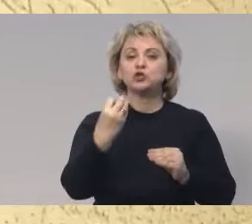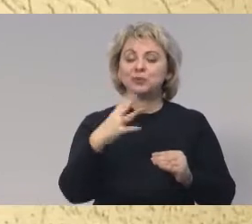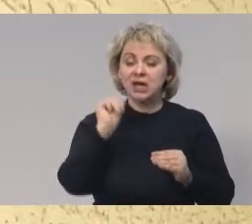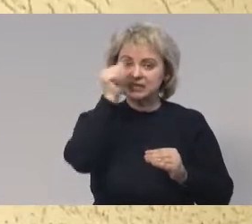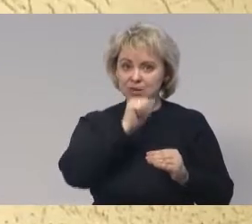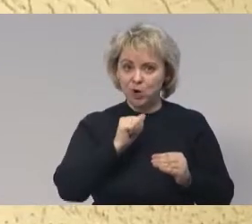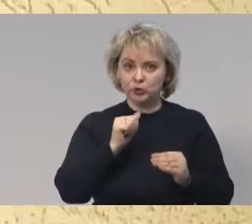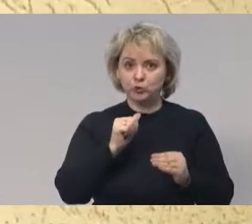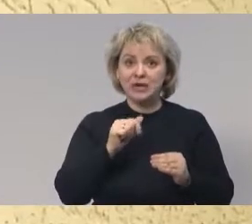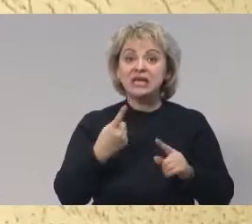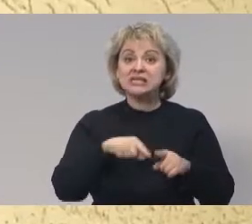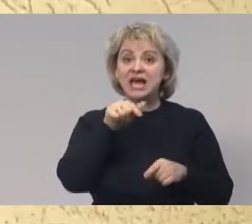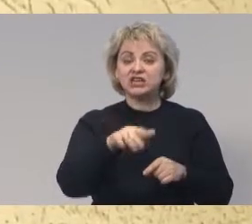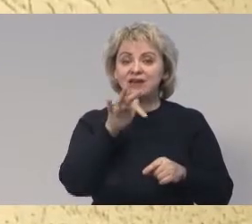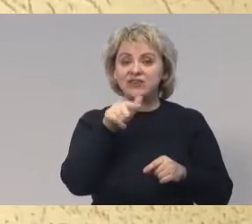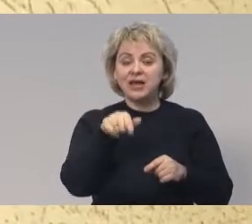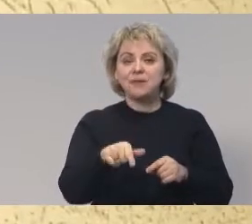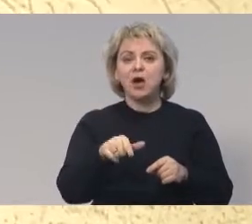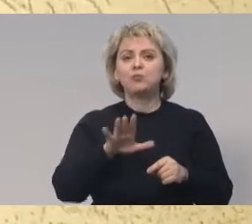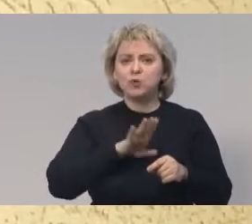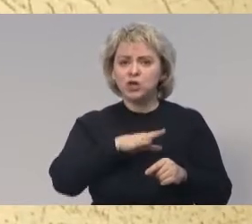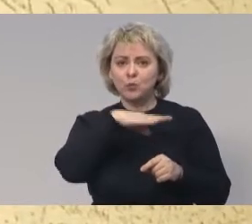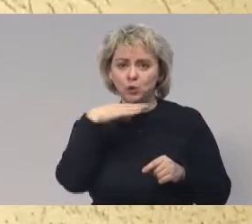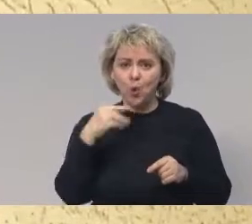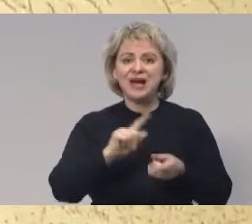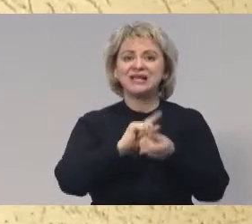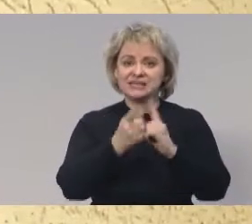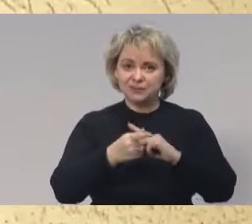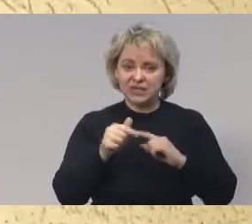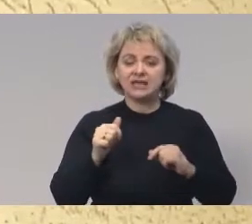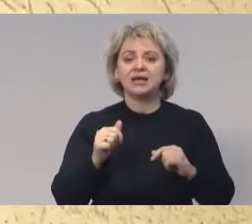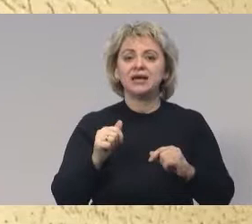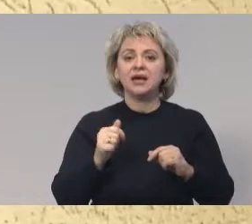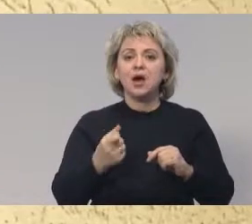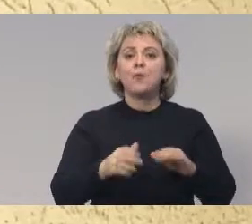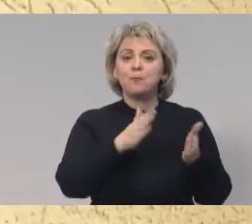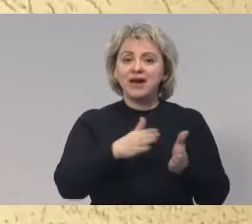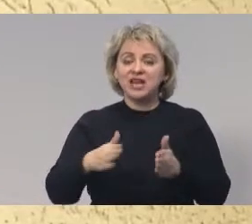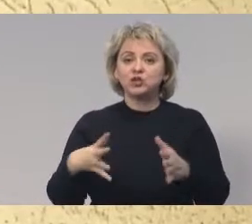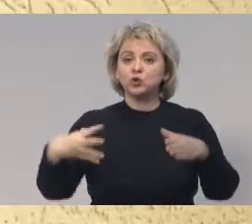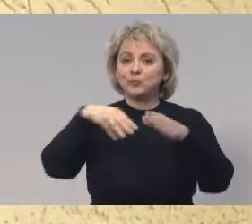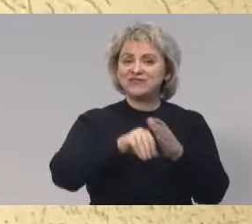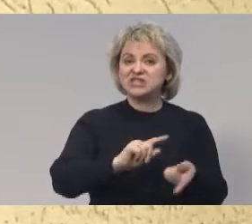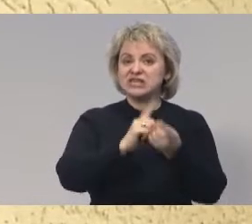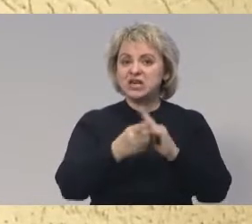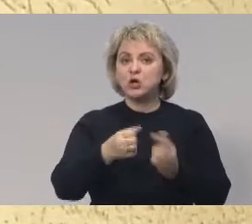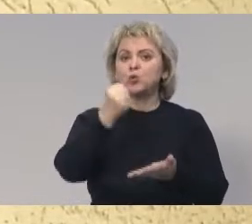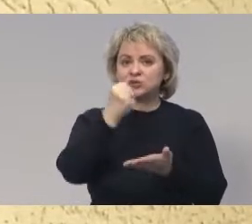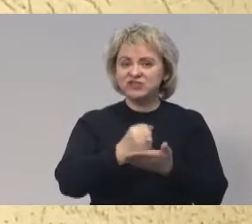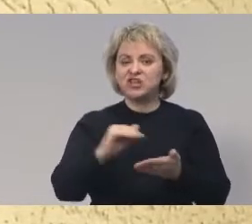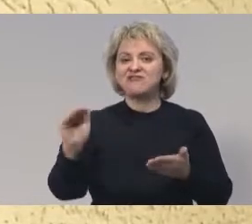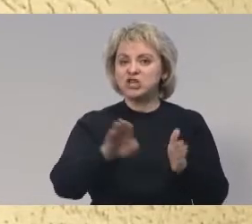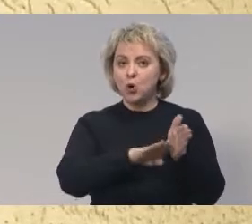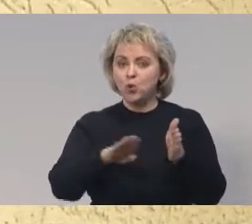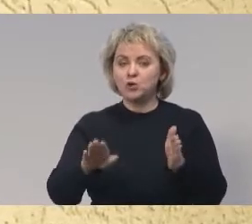2015 году. За это время она претерпела значительных изменений. Порядок по внесению изменений утвержден на